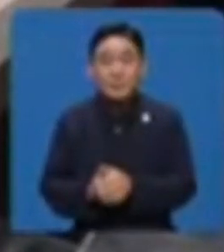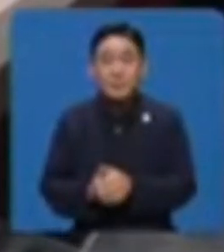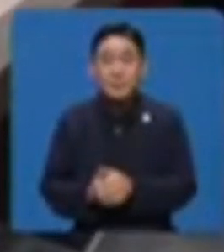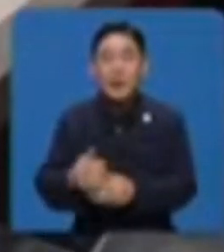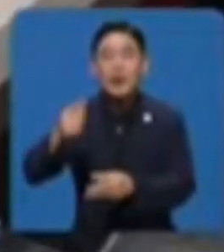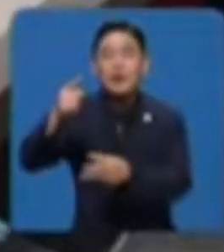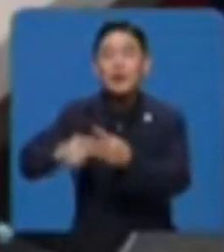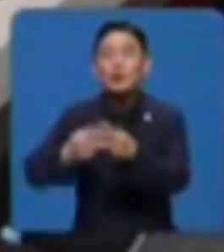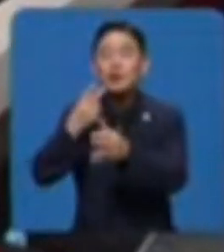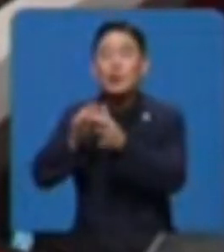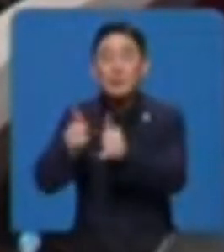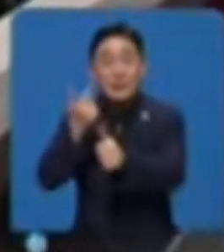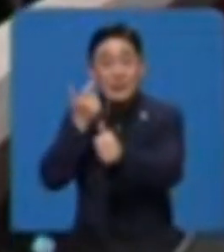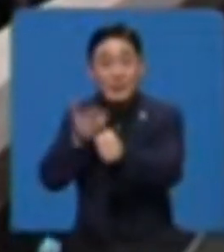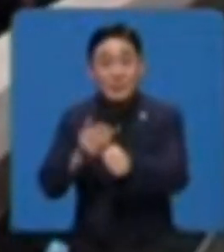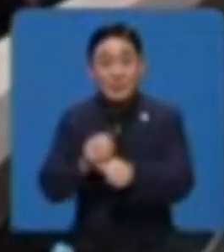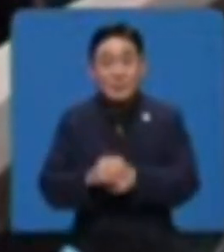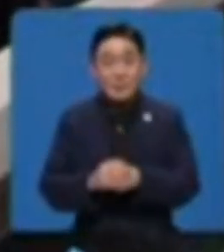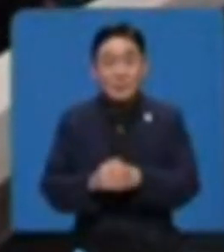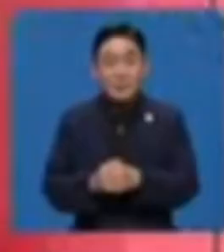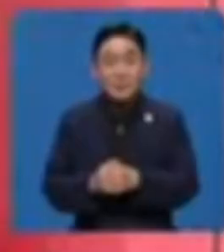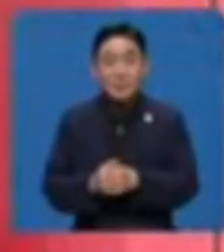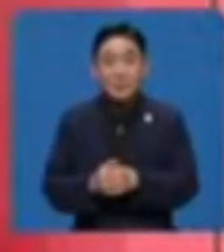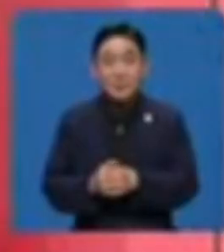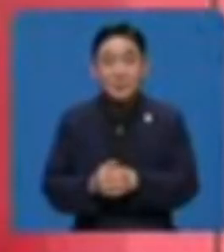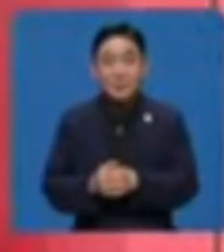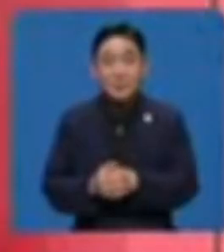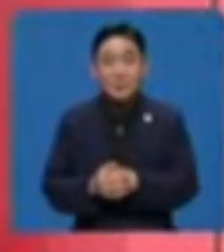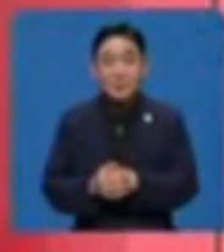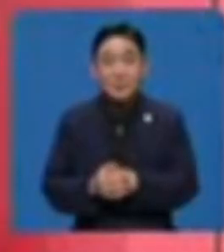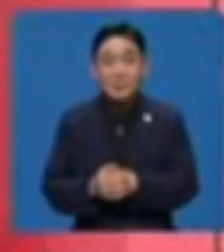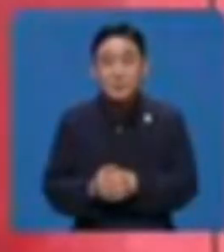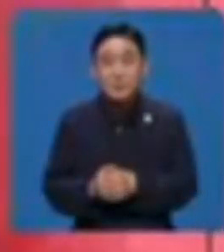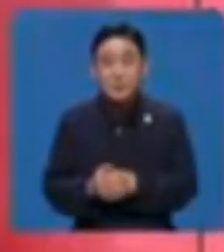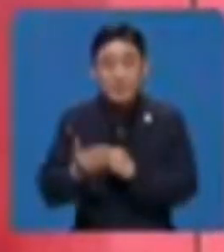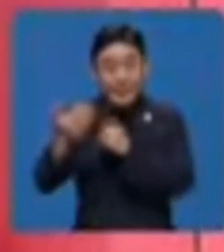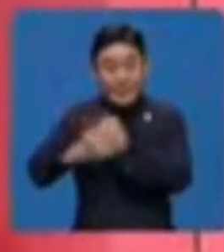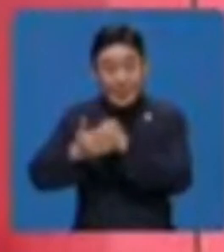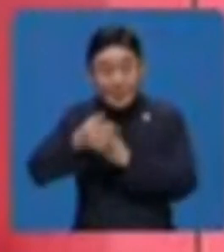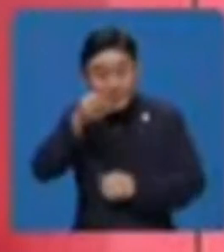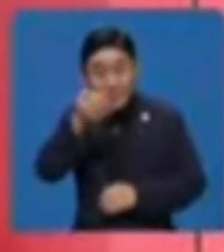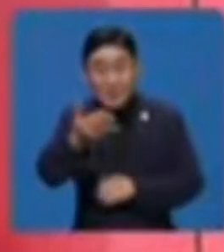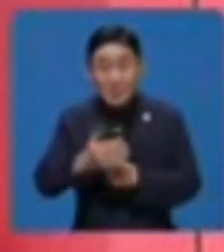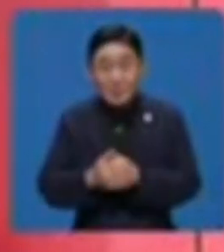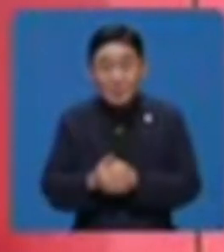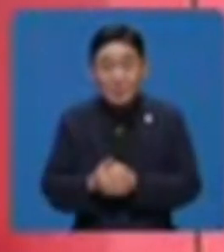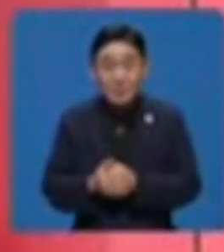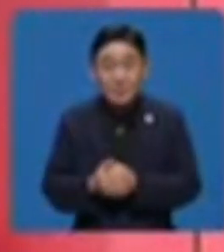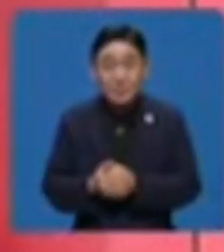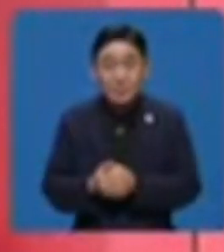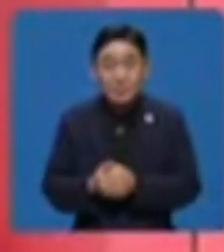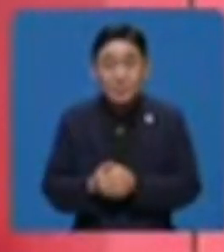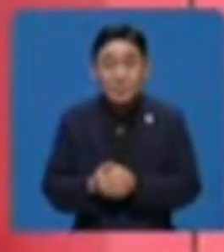우리 윤석열 후보님께 질문하겠습니다. 사진을 좀 하나 보여드리겠습니다.